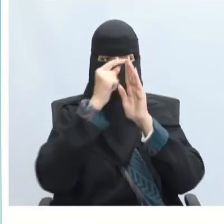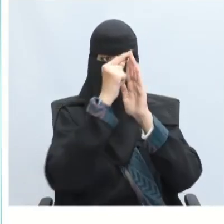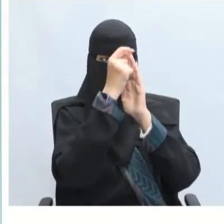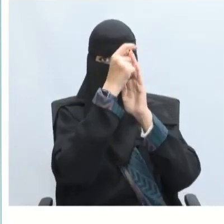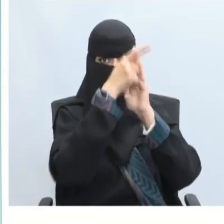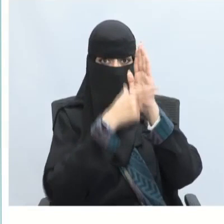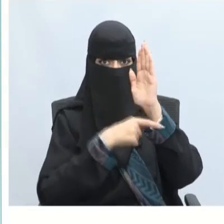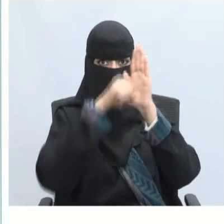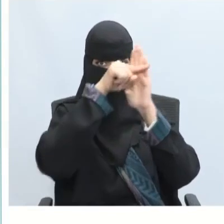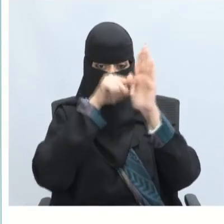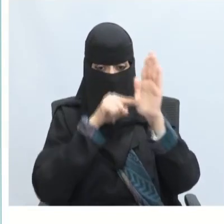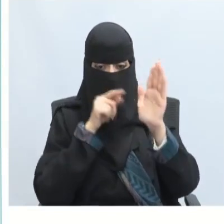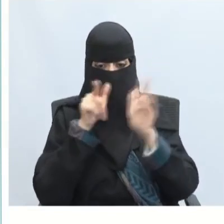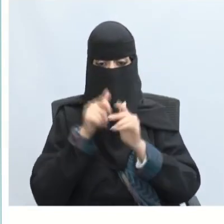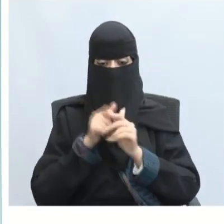اما